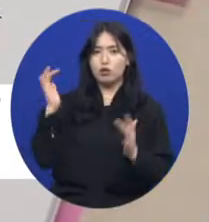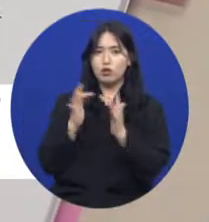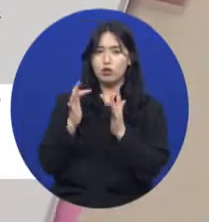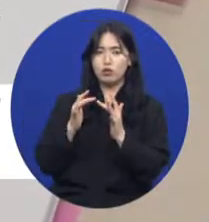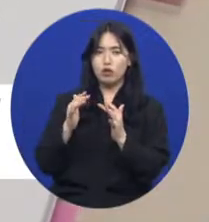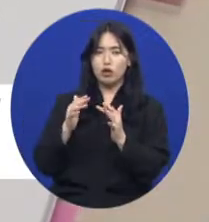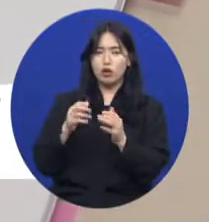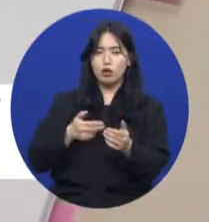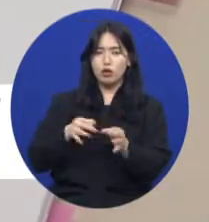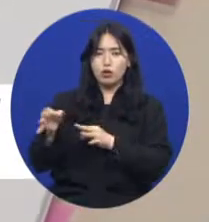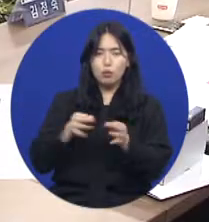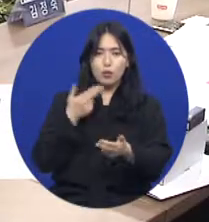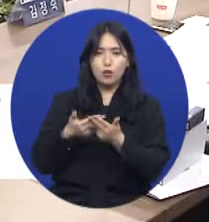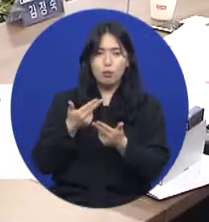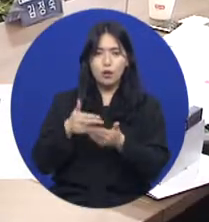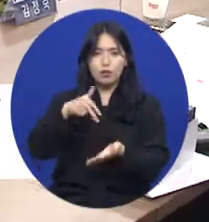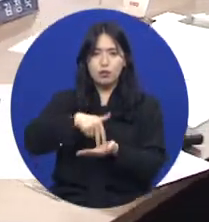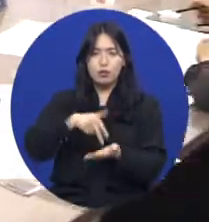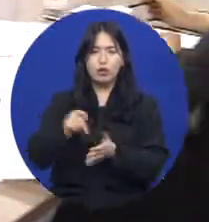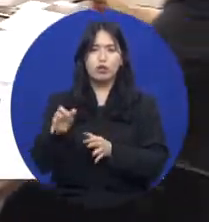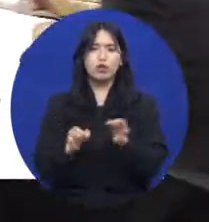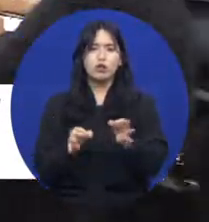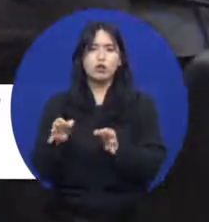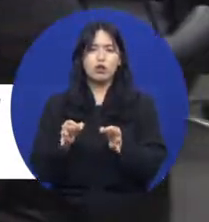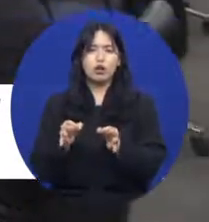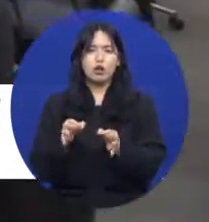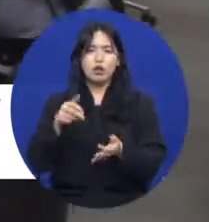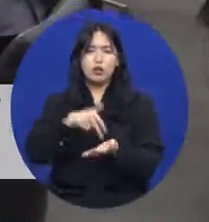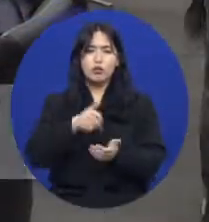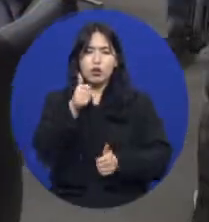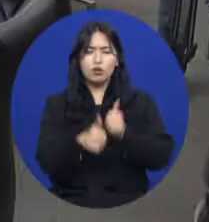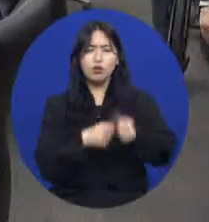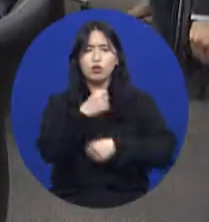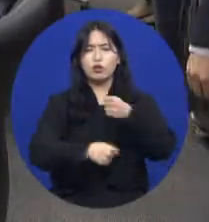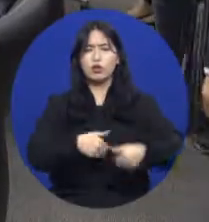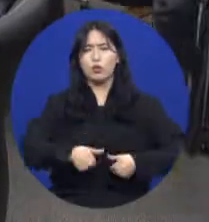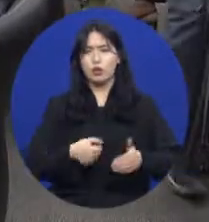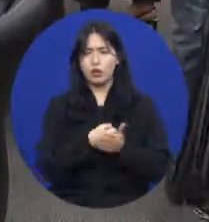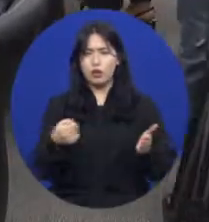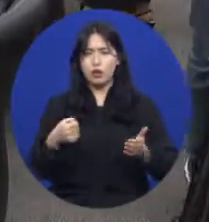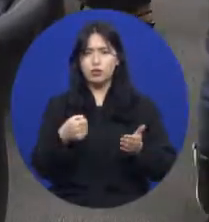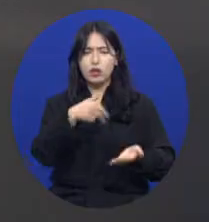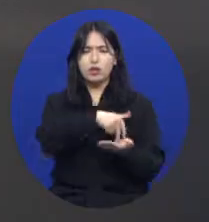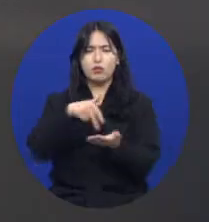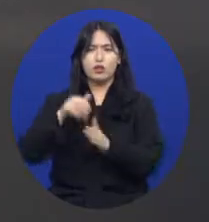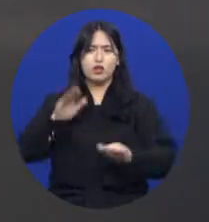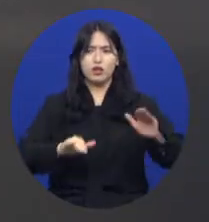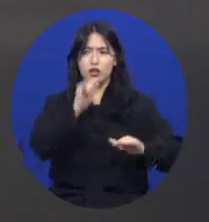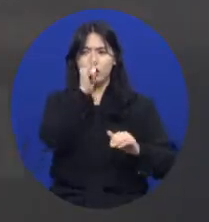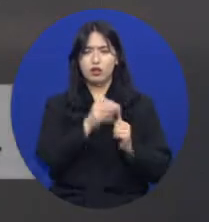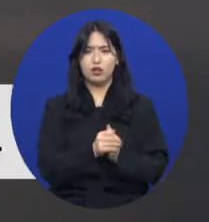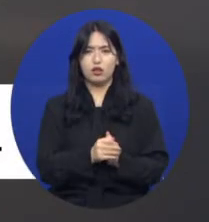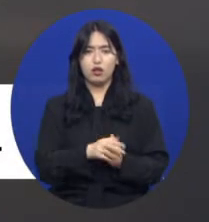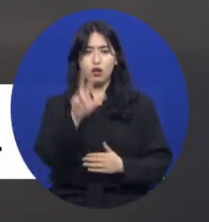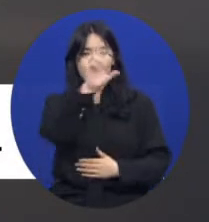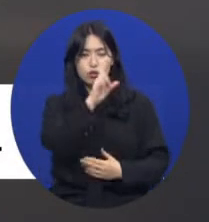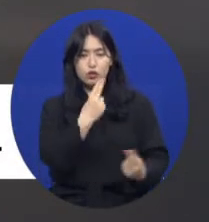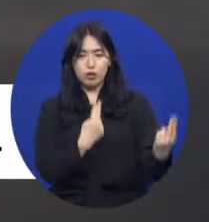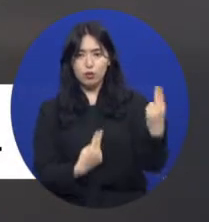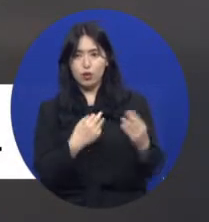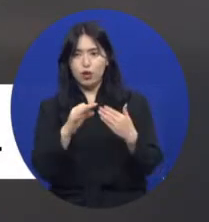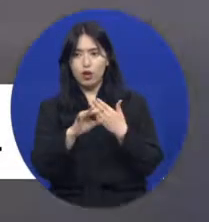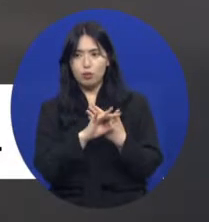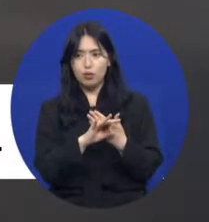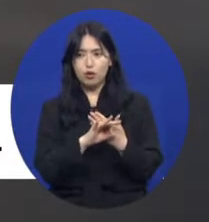한국온라인쇼핑협회는 시장의 자율경쟁에 맡겨야 한다며 뚜렷한 입장 차이를 보였습니다. 육지지역에 비해서는